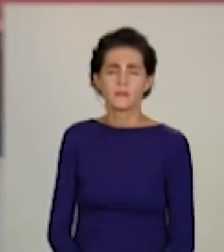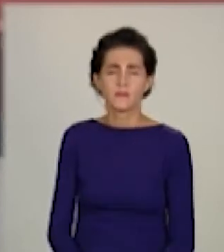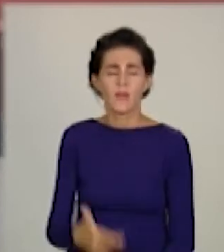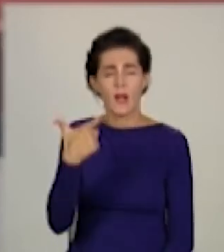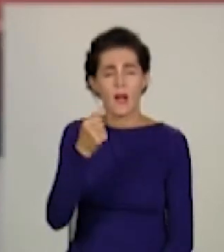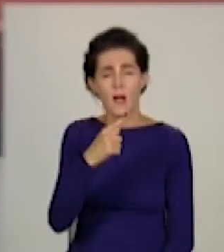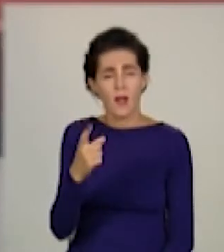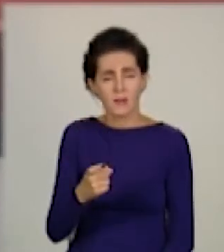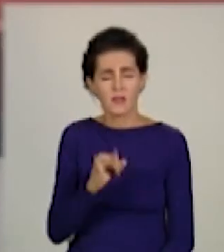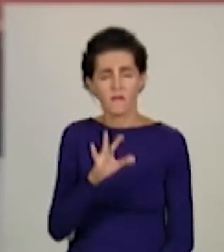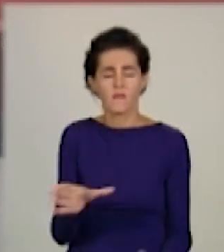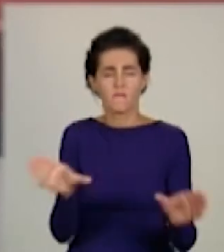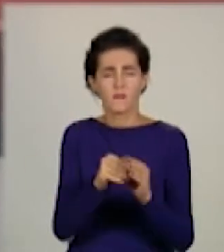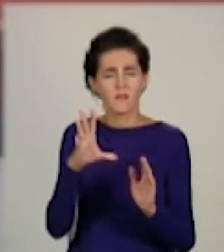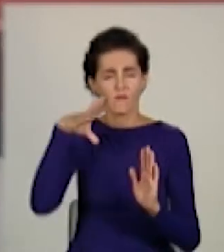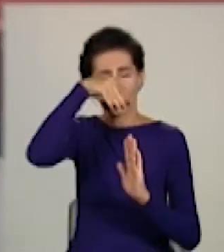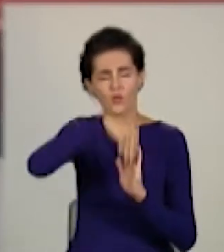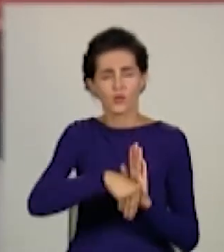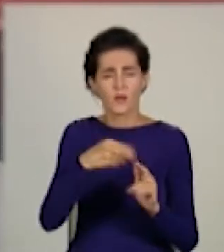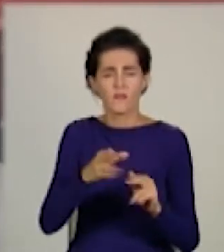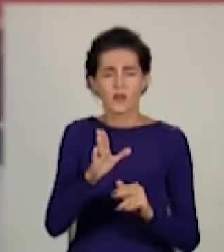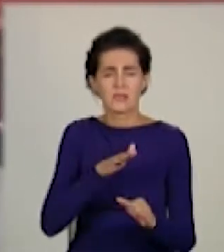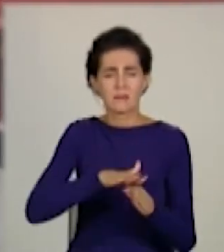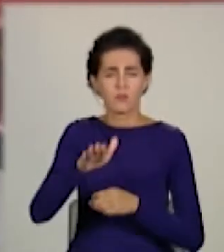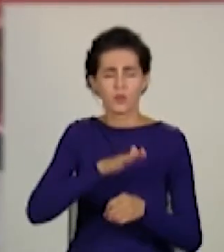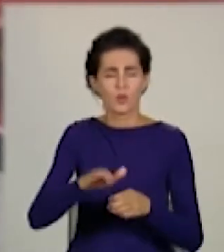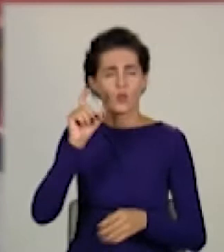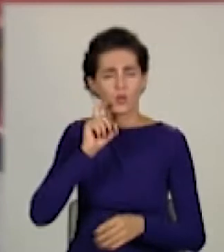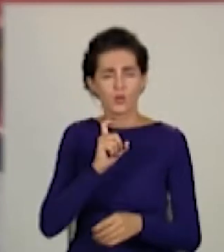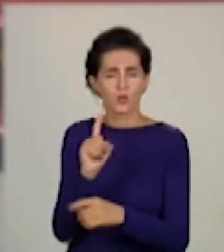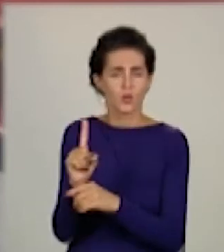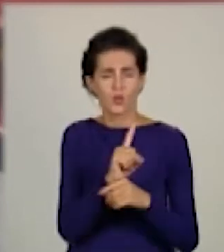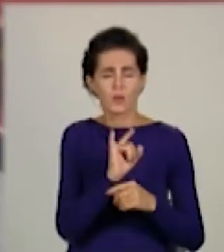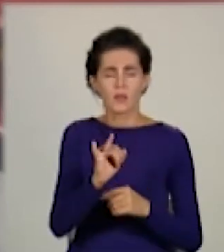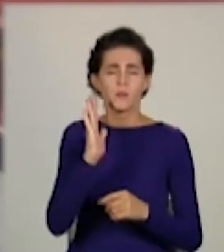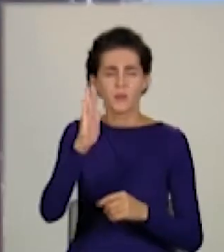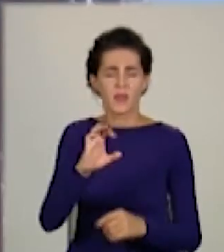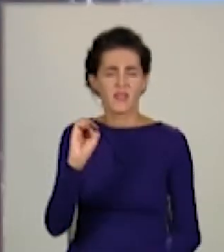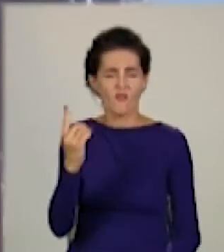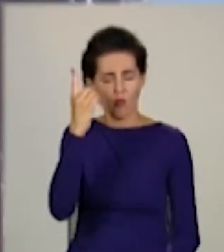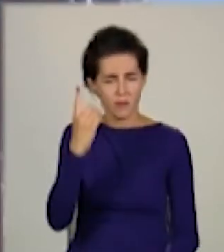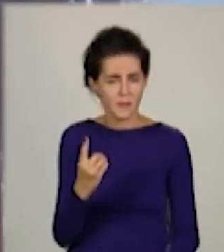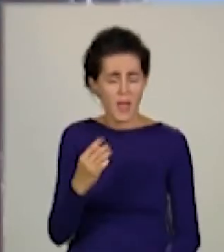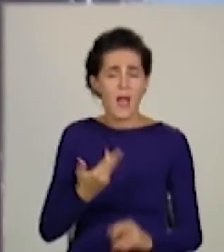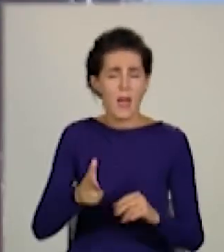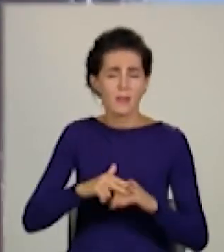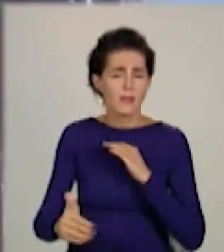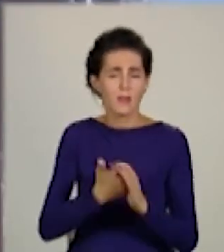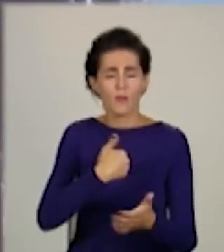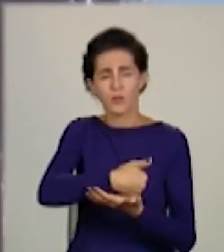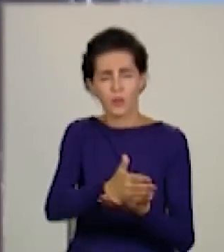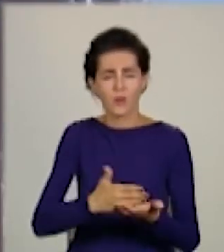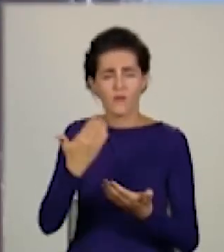газу з учетом виконання українських норм і перспективних європейських. Нове оснащення для